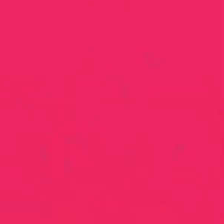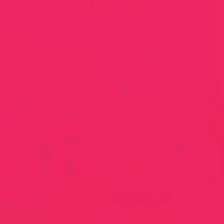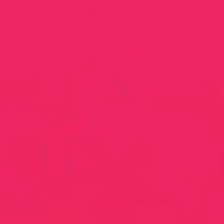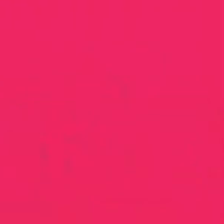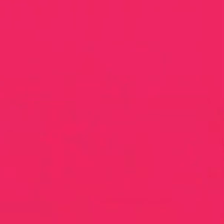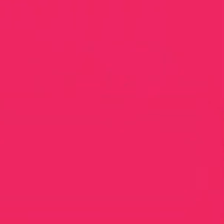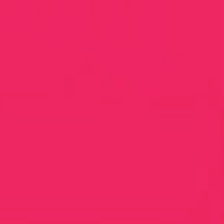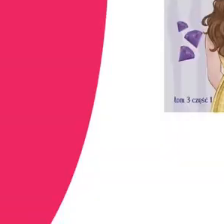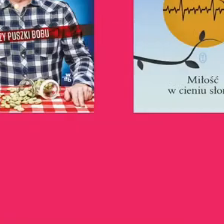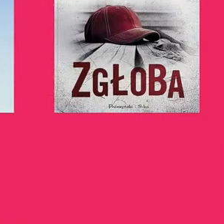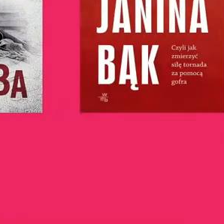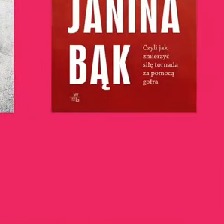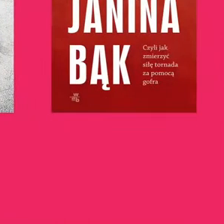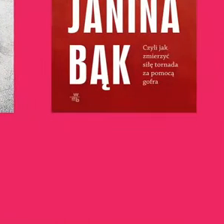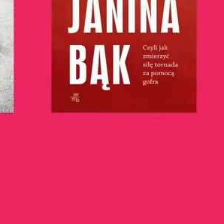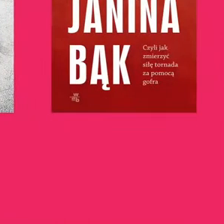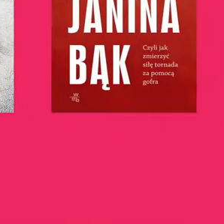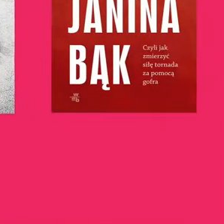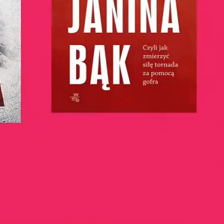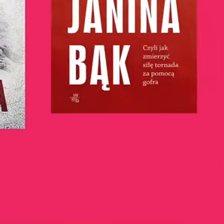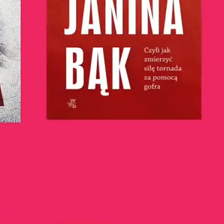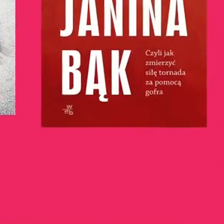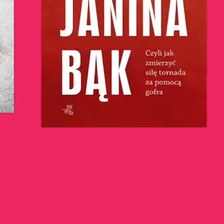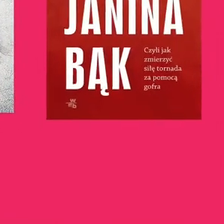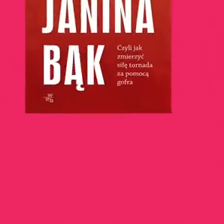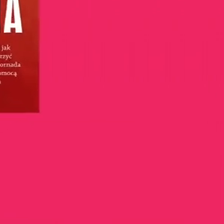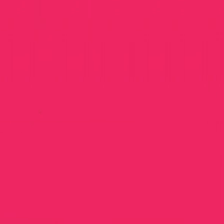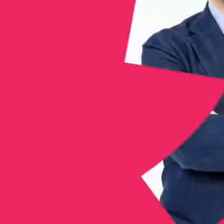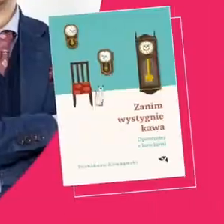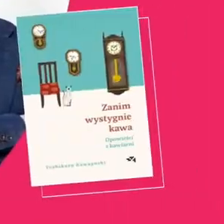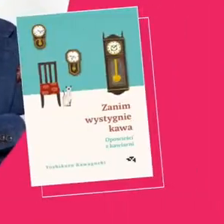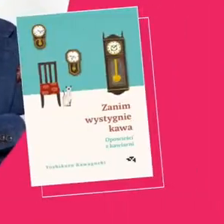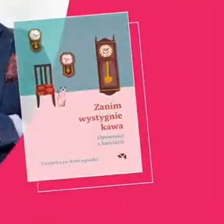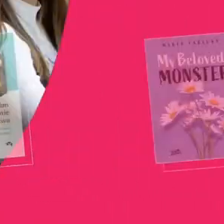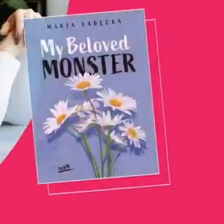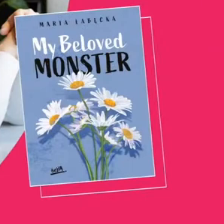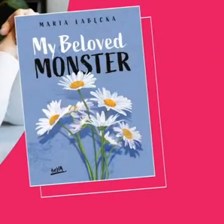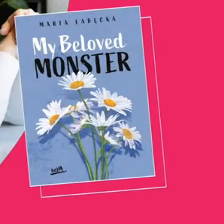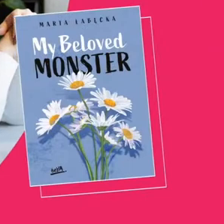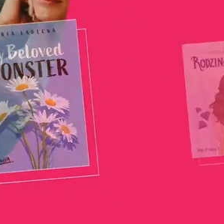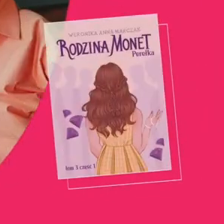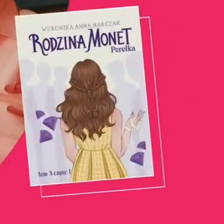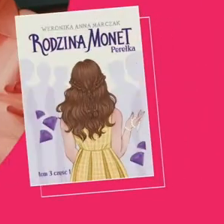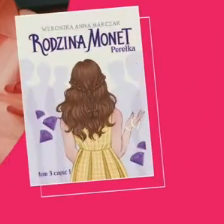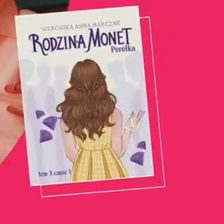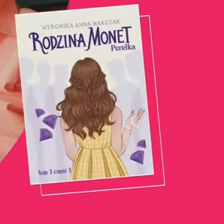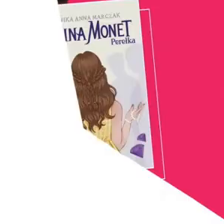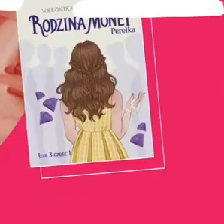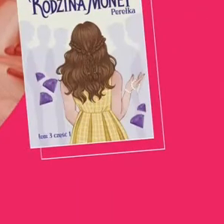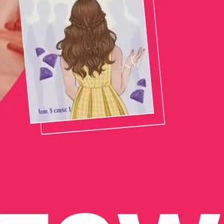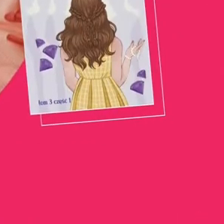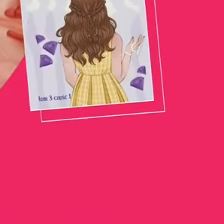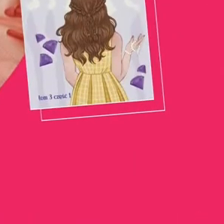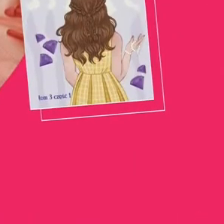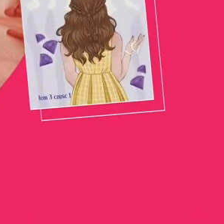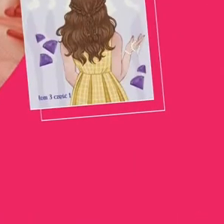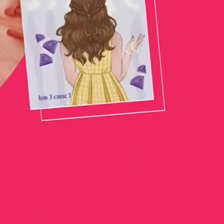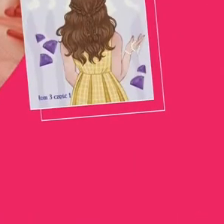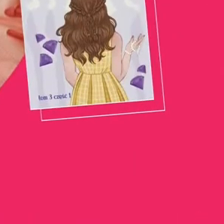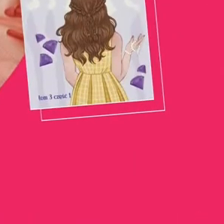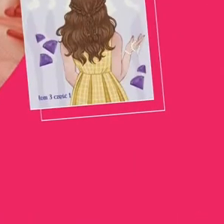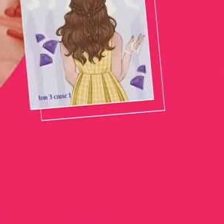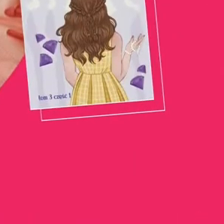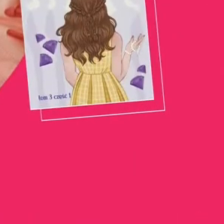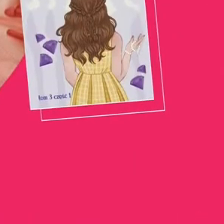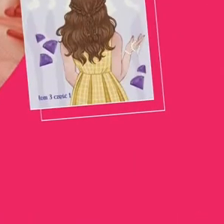Odwiedź targi książki Empiku. Czekają na Ciebie setki targowych okazji, premiery oraz spotkania online z autorami. Młodych czytelników zapraszamy do Warszawy